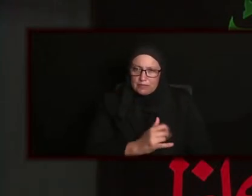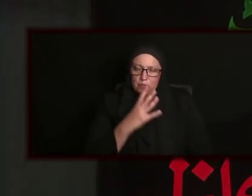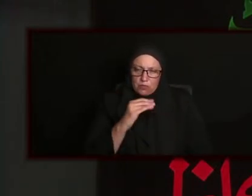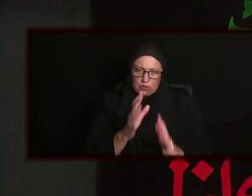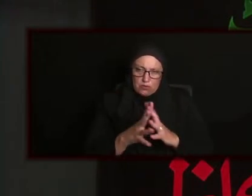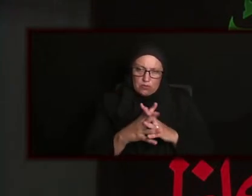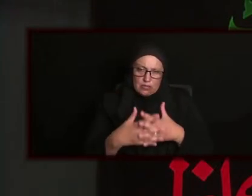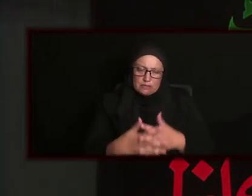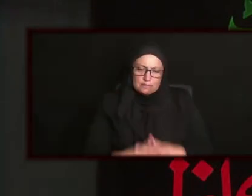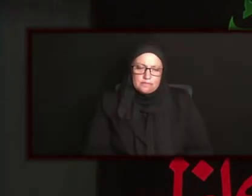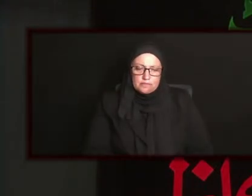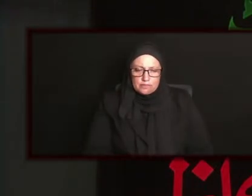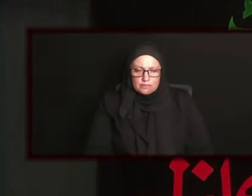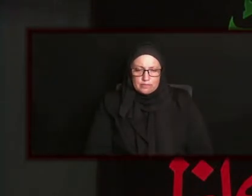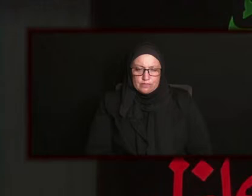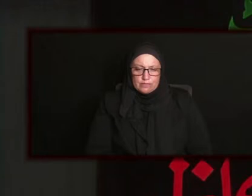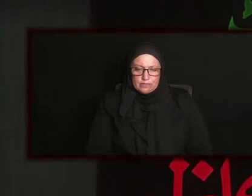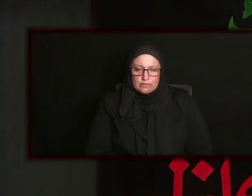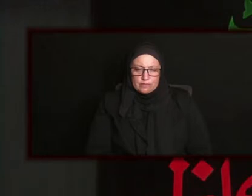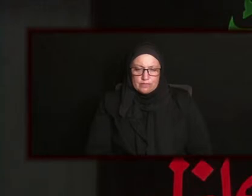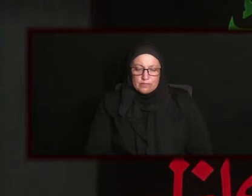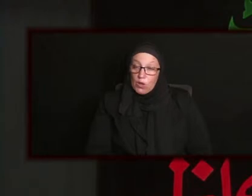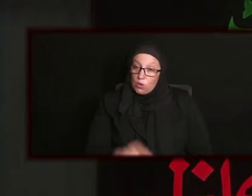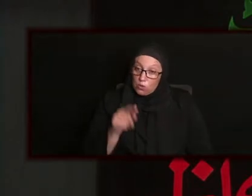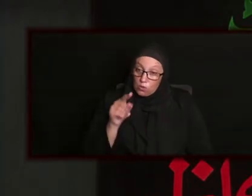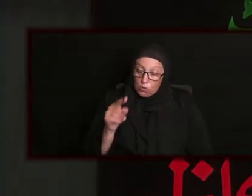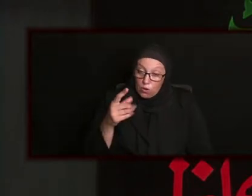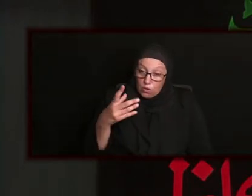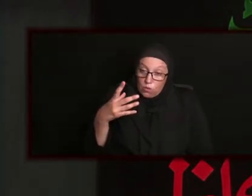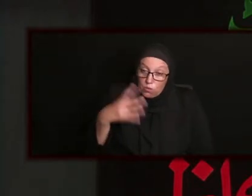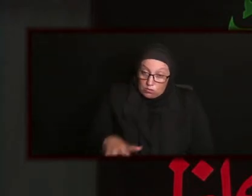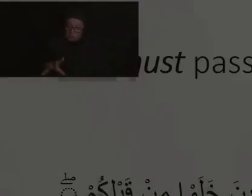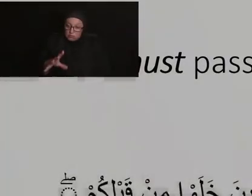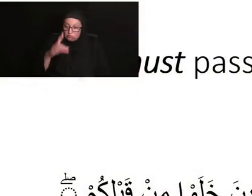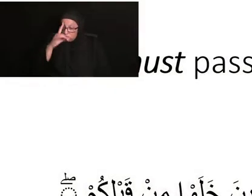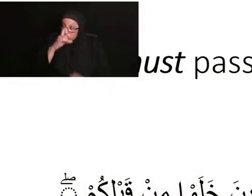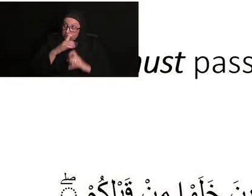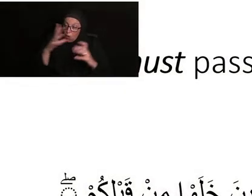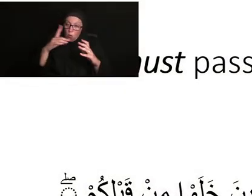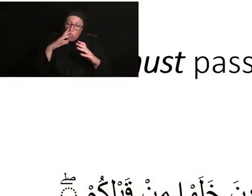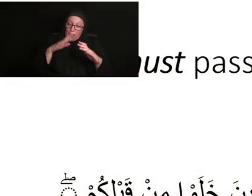الْجَنَّةِ. Do you expect to enter the Jannah, the heaven?